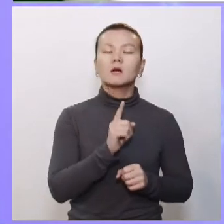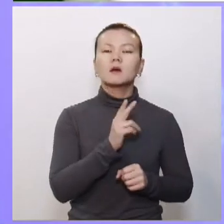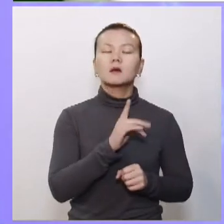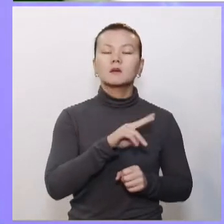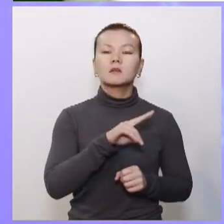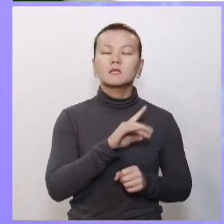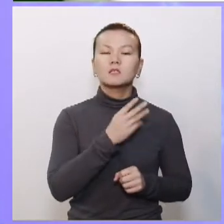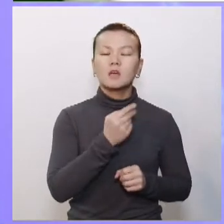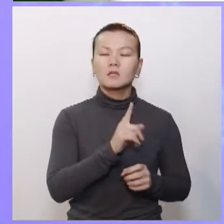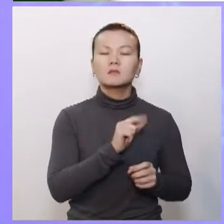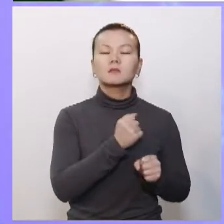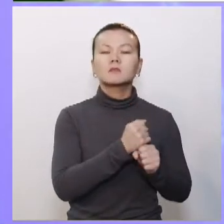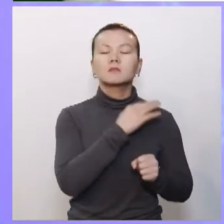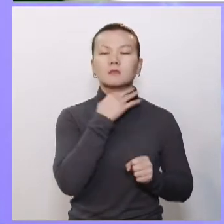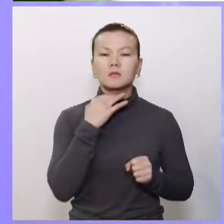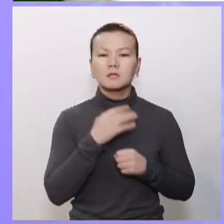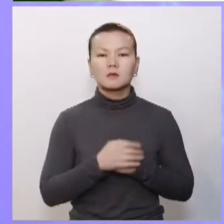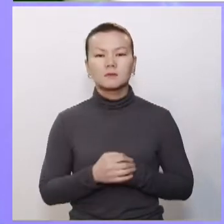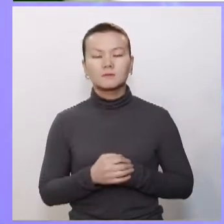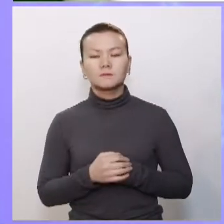Бул суроолорго жооп бергенди үйрөнөсүңөр.